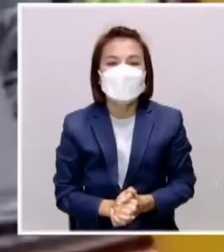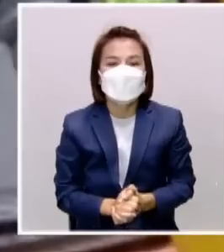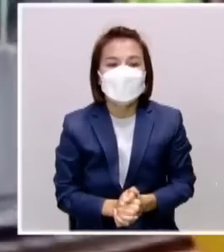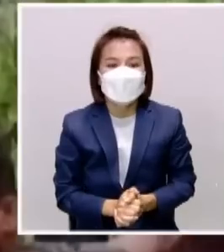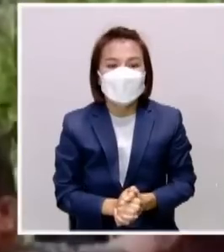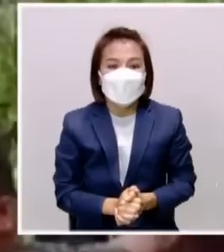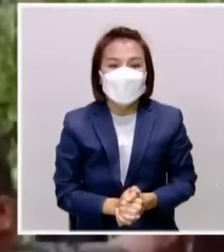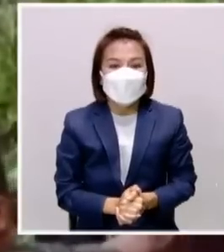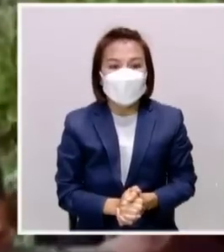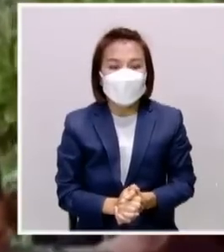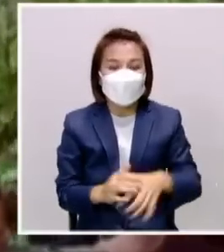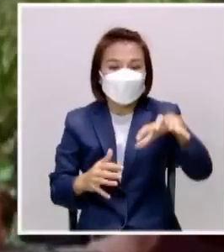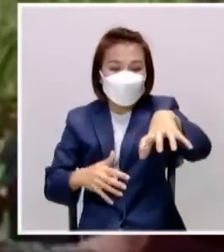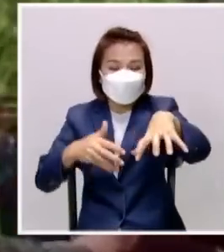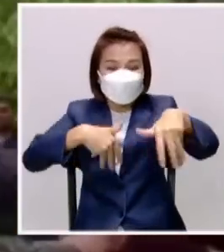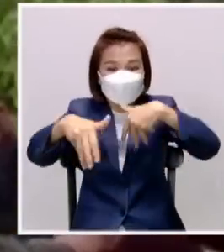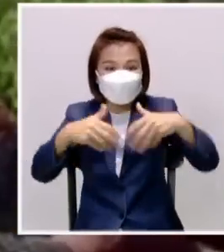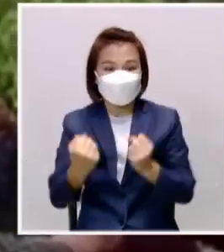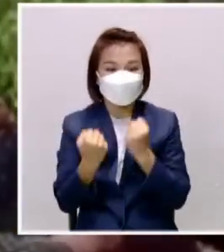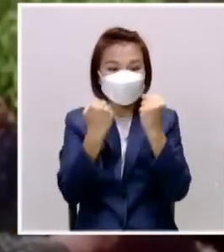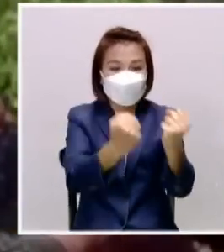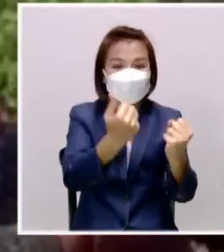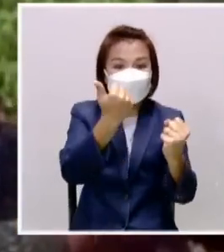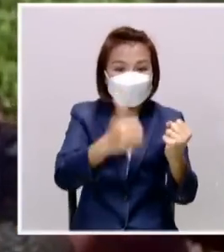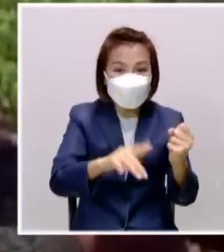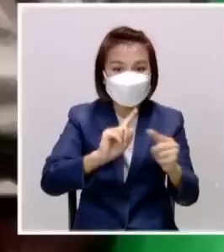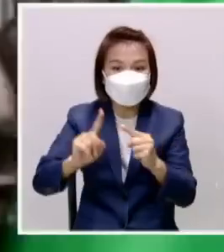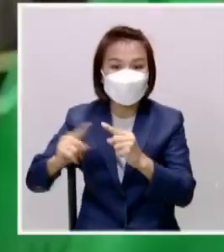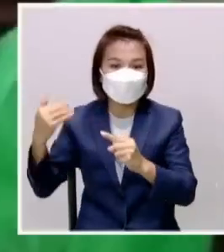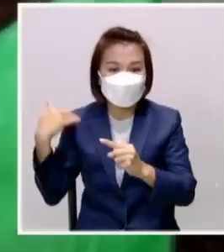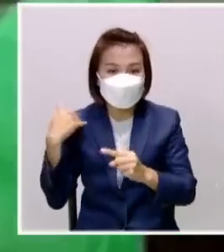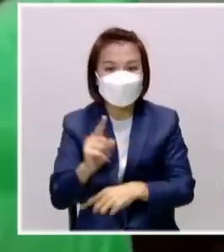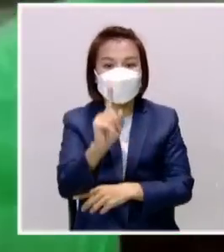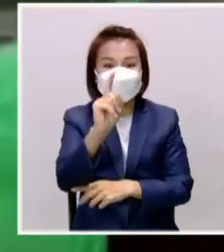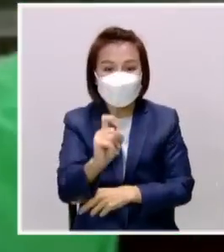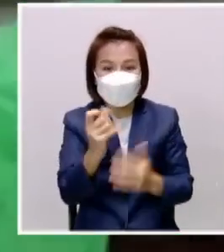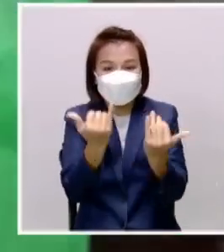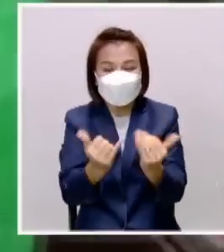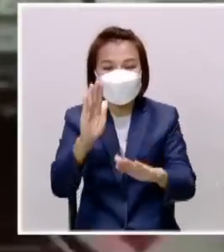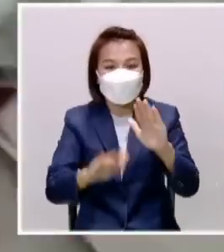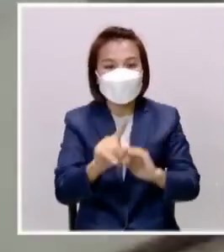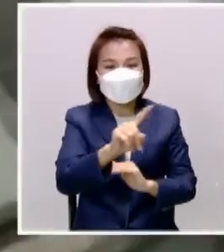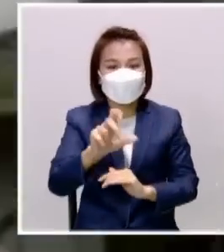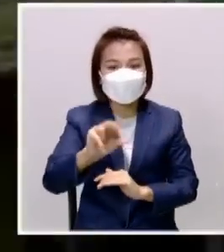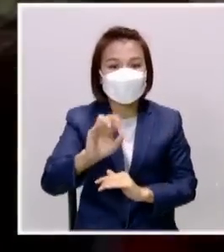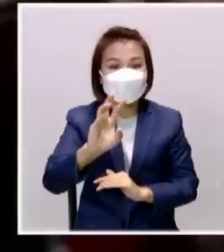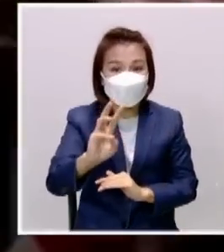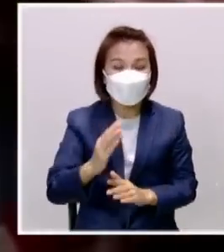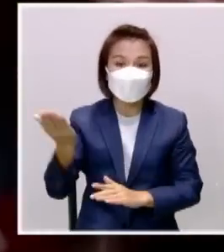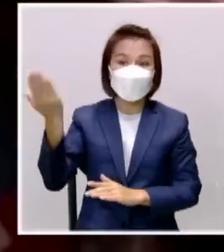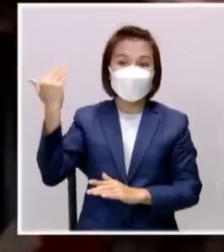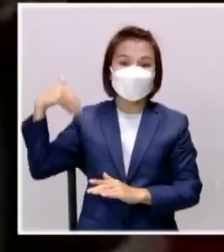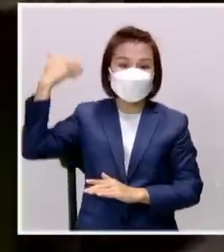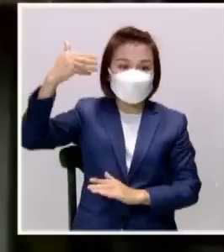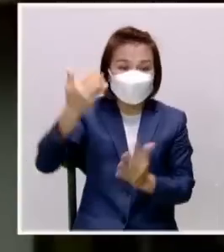ตัดขาดหลายร้อยหมู่บ้านแล้วส่งผลให้มีผู้เสียชีวิตอย่างน้อย136รายตั้งแต่เมื่อวานนี้ค่ะยังคงมีประชาชนหลายห